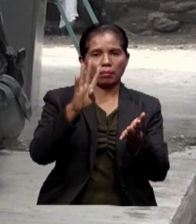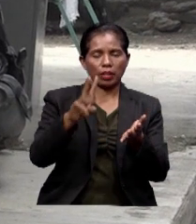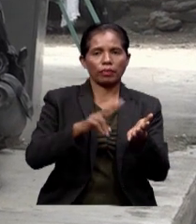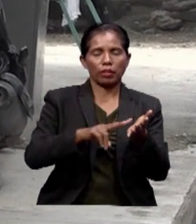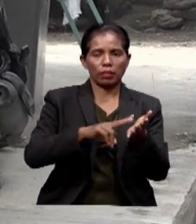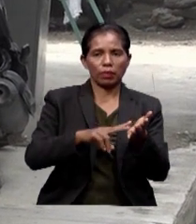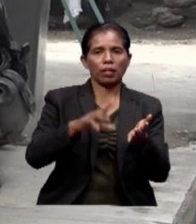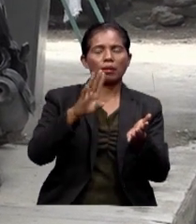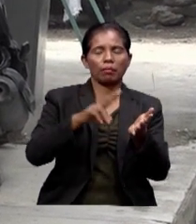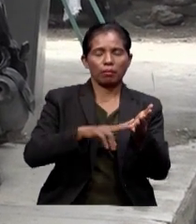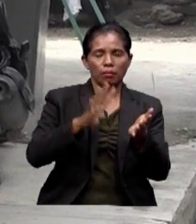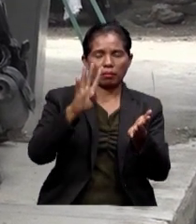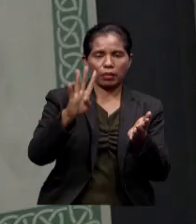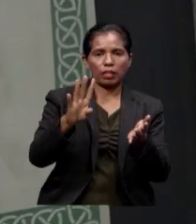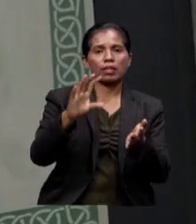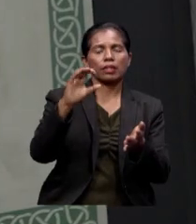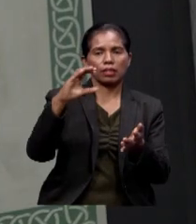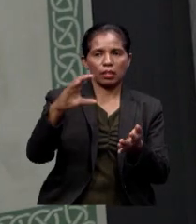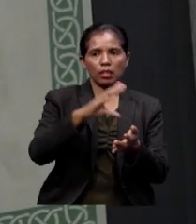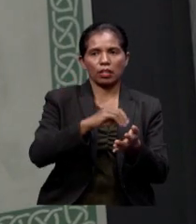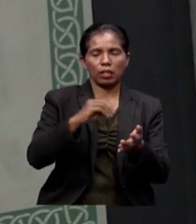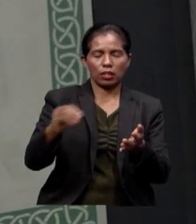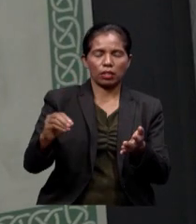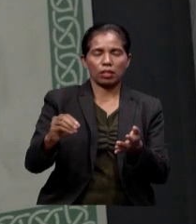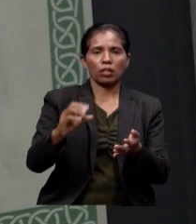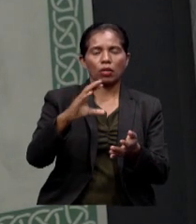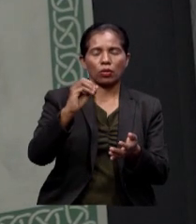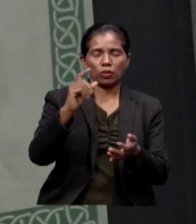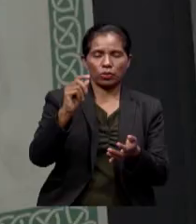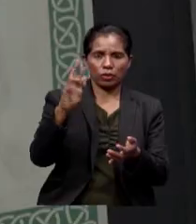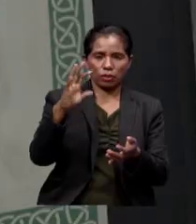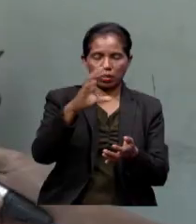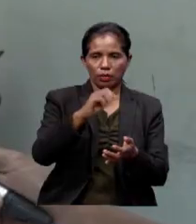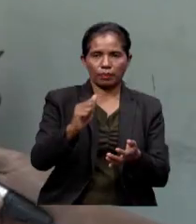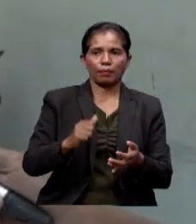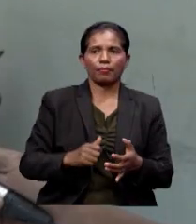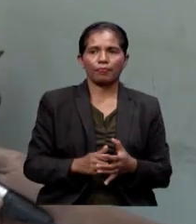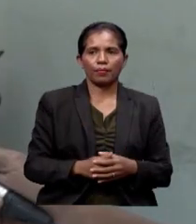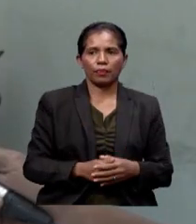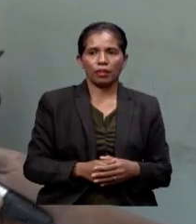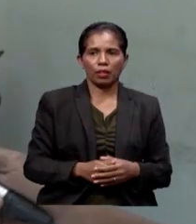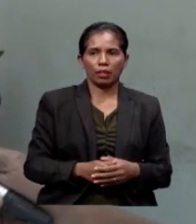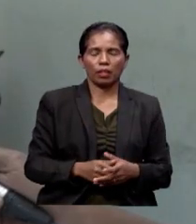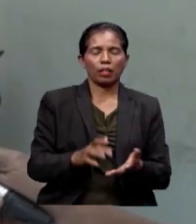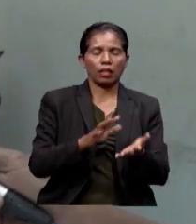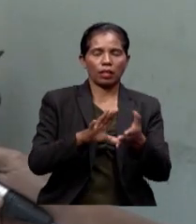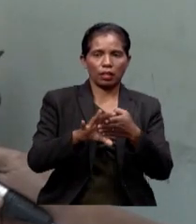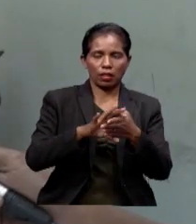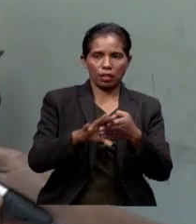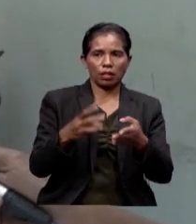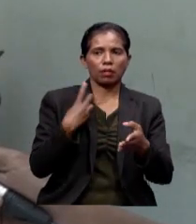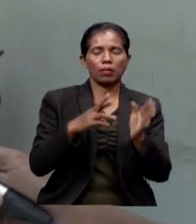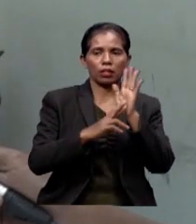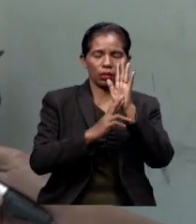salbutamol nebulizer, ciprofloxacin, cotrimozole no azitromicin. Pedido horlatorne mensualmente